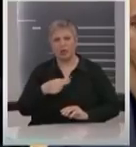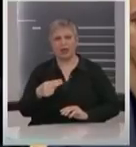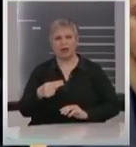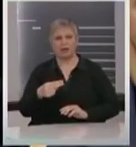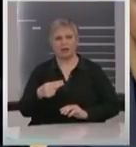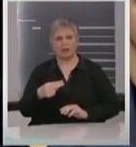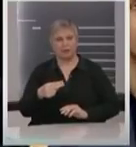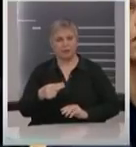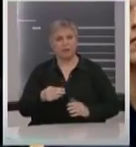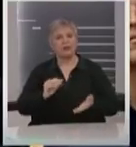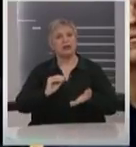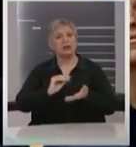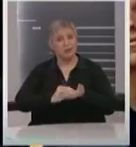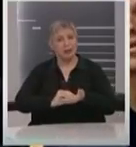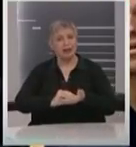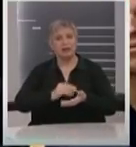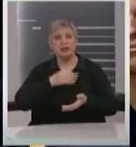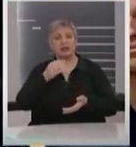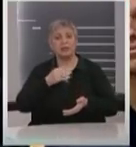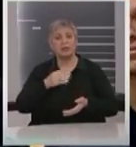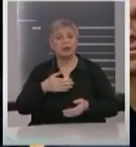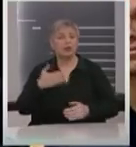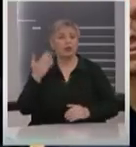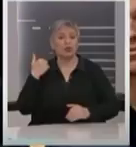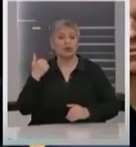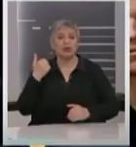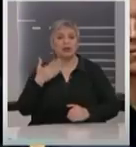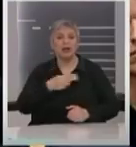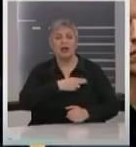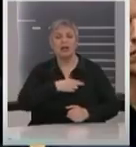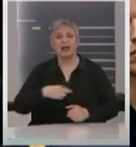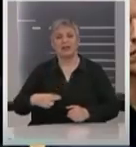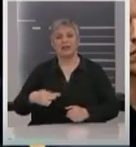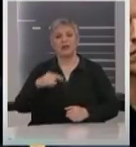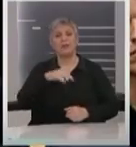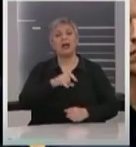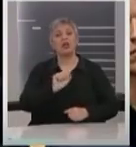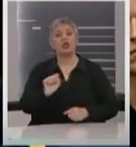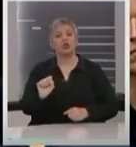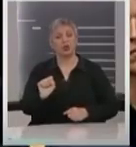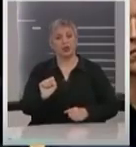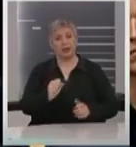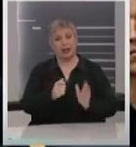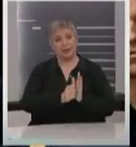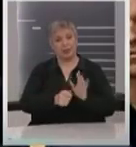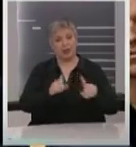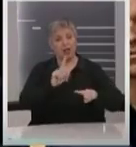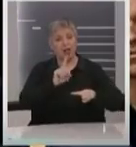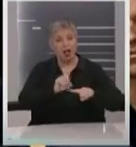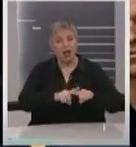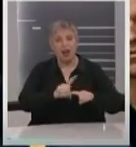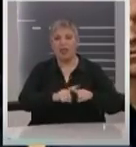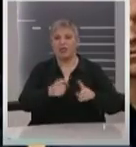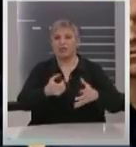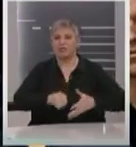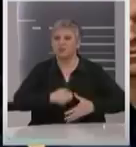Και είχα παραθέσει και τι είχε πει ο αείμνηστος καθηγητής Παναγιώτης Κοντήλης. Ενώ η Ελλάδα προσανατολίστηκε ψυχή, τέλη και